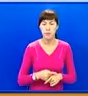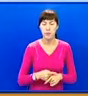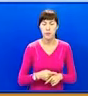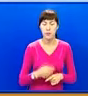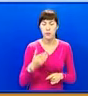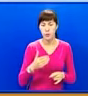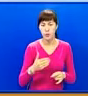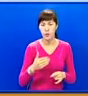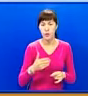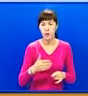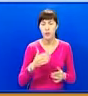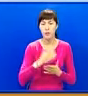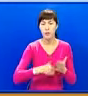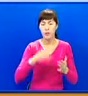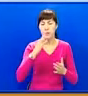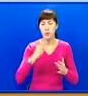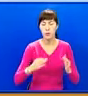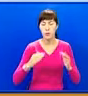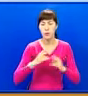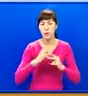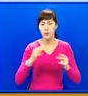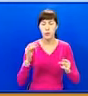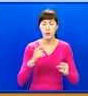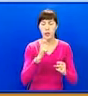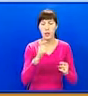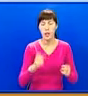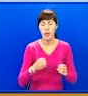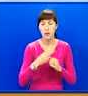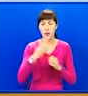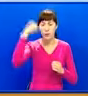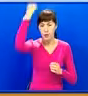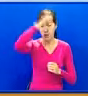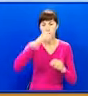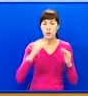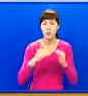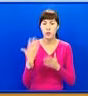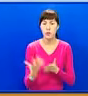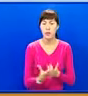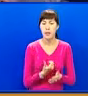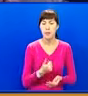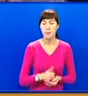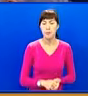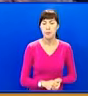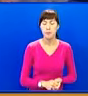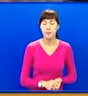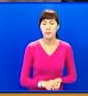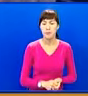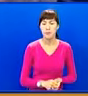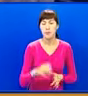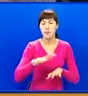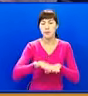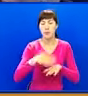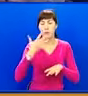Банктер өз кезегінде төмендетілген пайызбен үй береді және азамат 12 жылда өз баспанасына ие болады. Бюджеттік